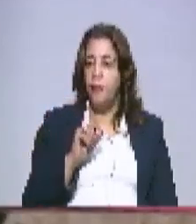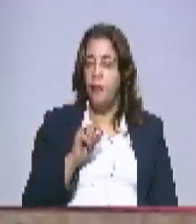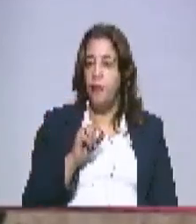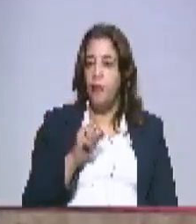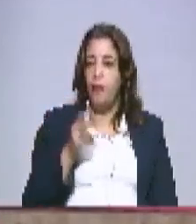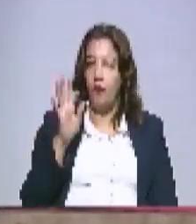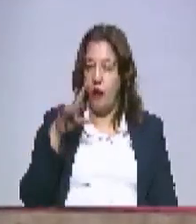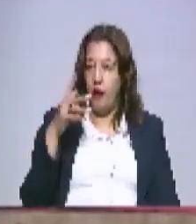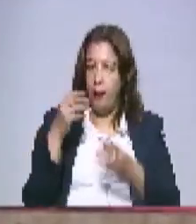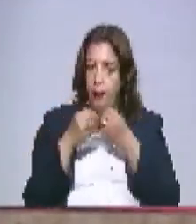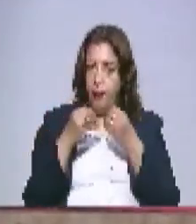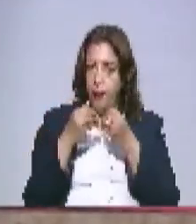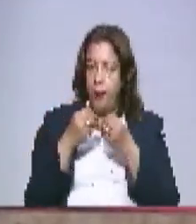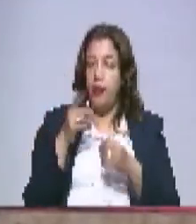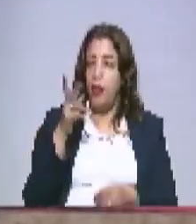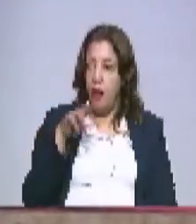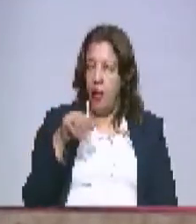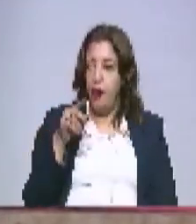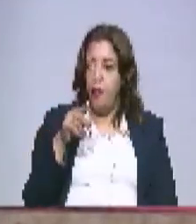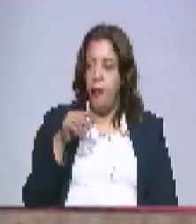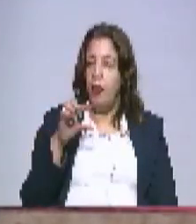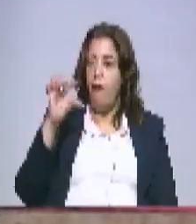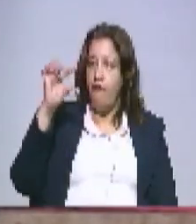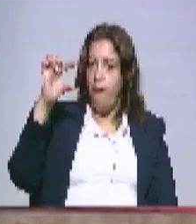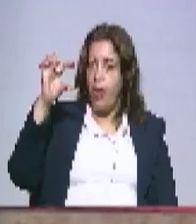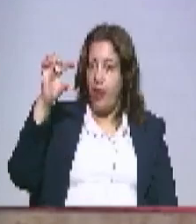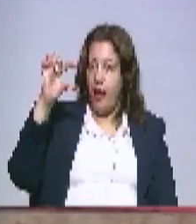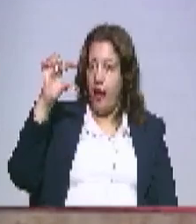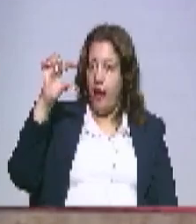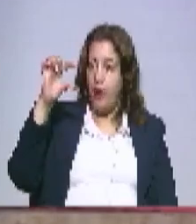نحط معانا مقدار برضو فنجان مستردة.